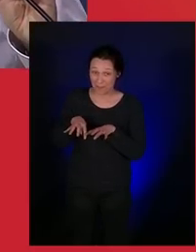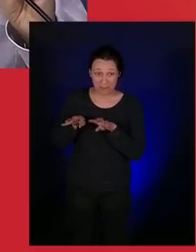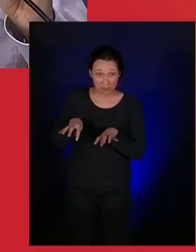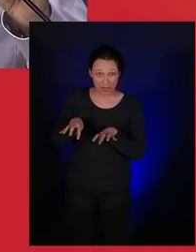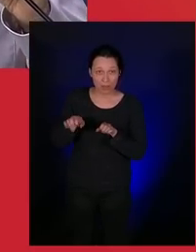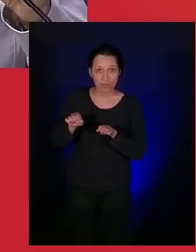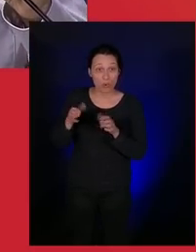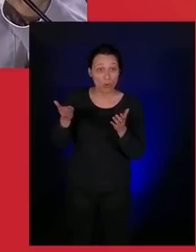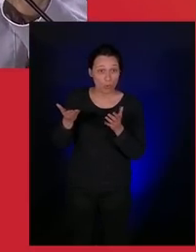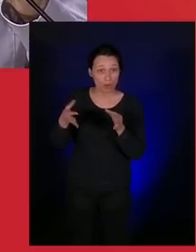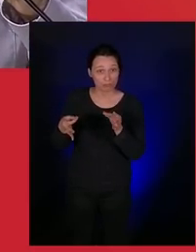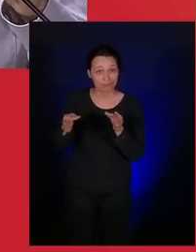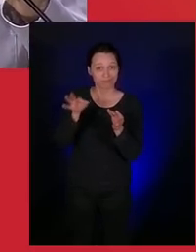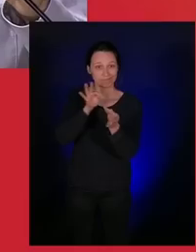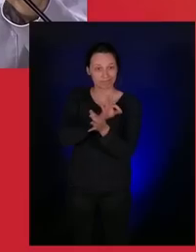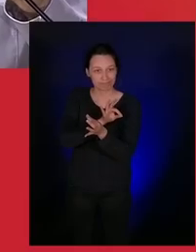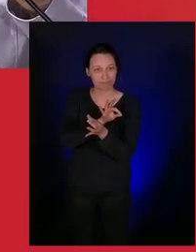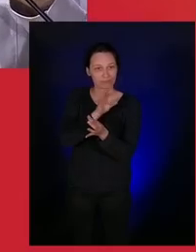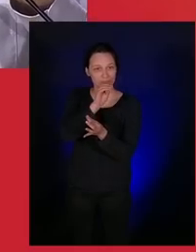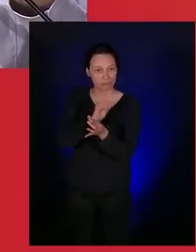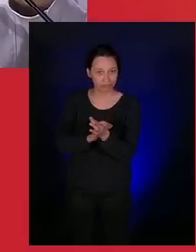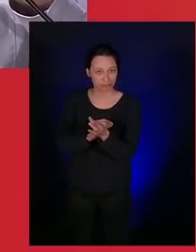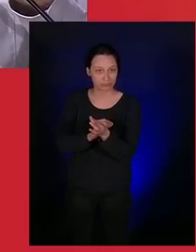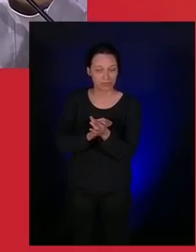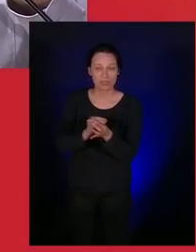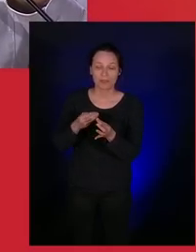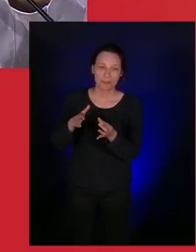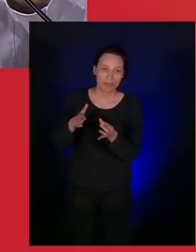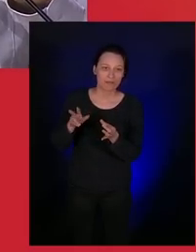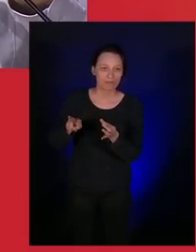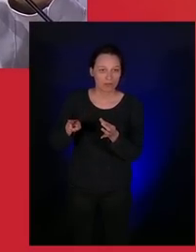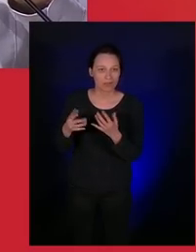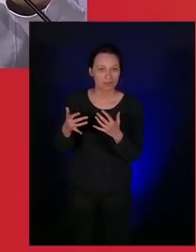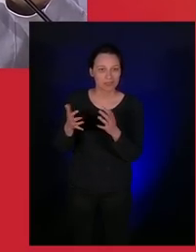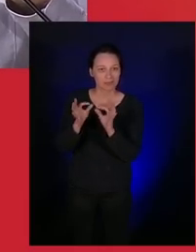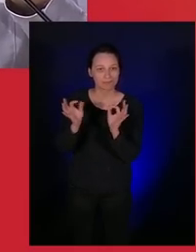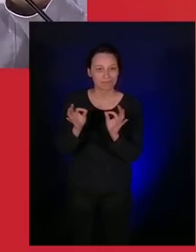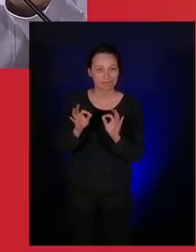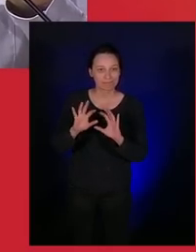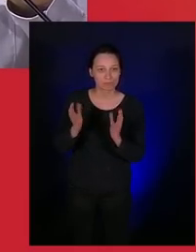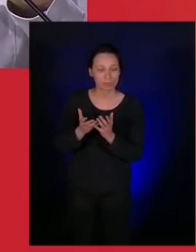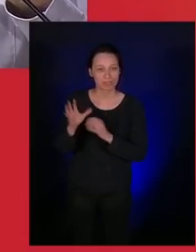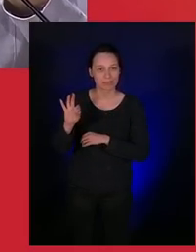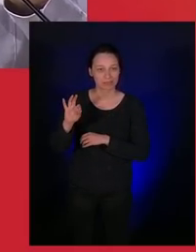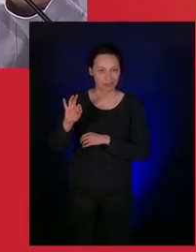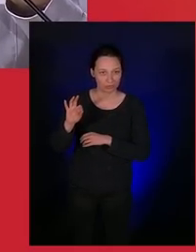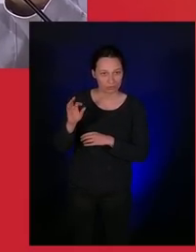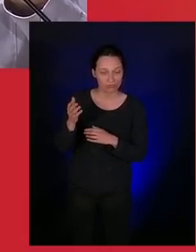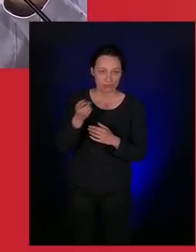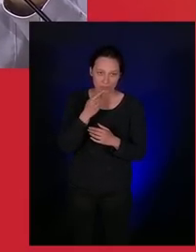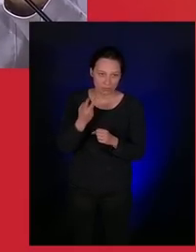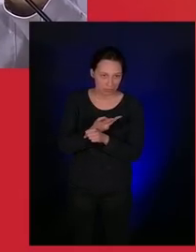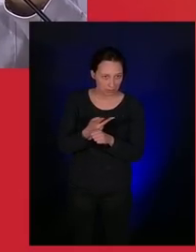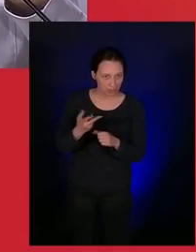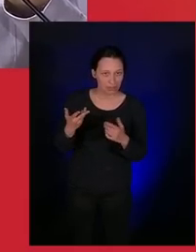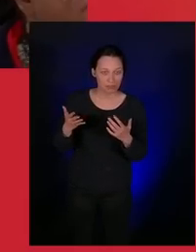a une cinquantaine de lignes prévues pour faire des votes différenciés. Donc ça fait déjà pas mal. Et si vous avez besoin de plus, vous demanderez à